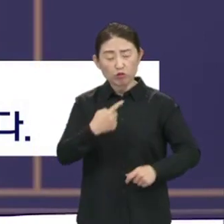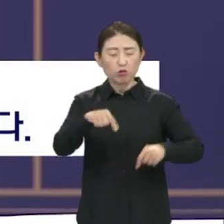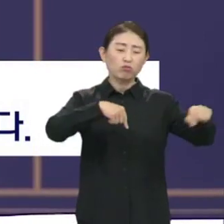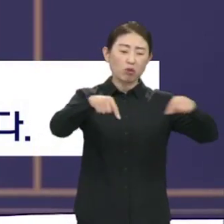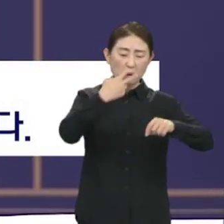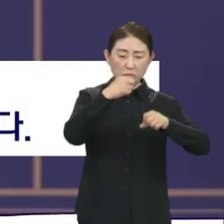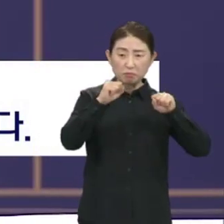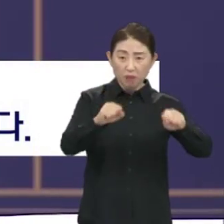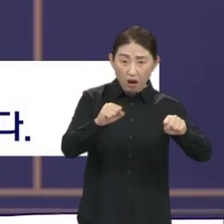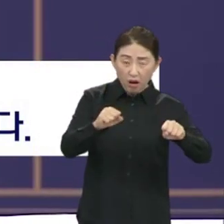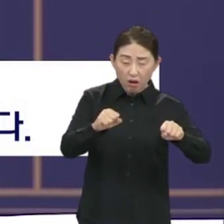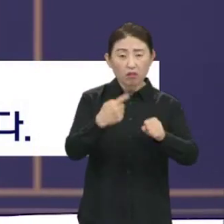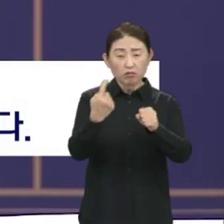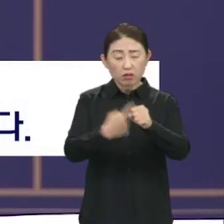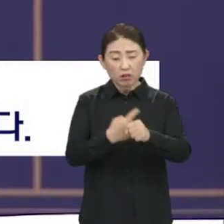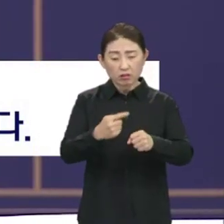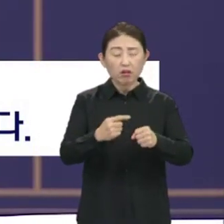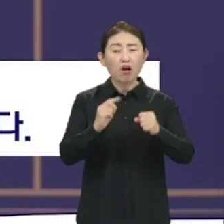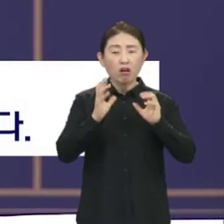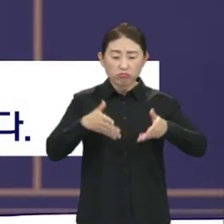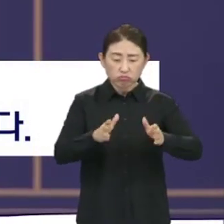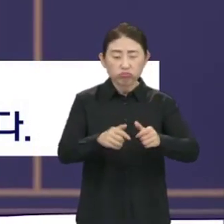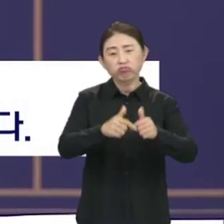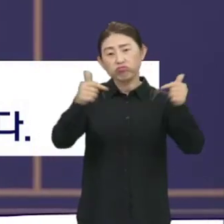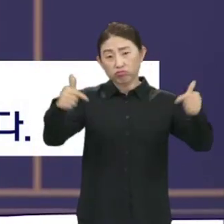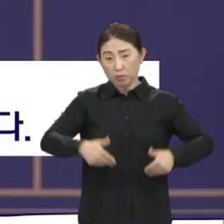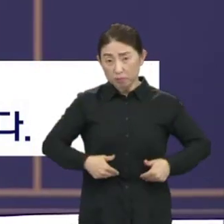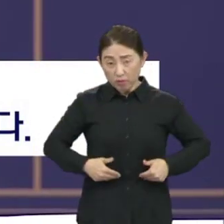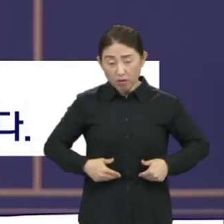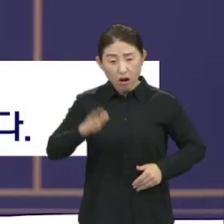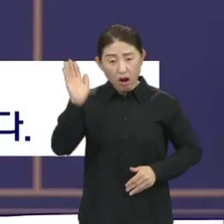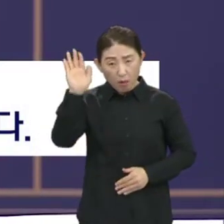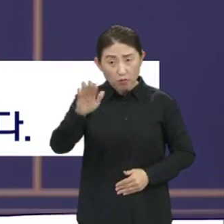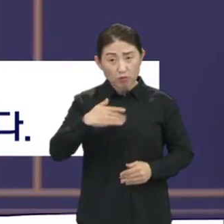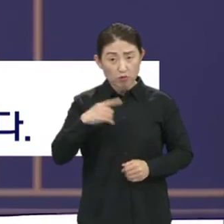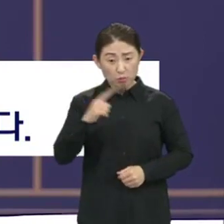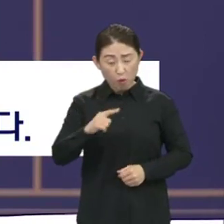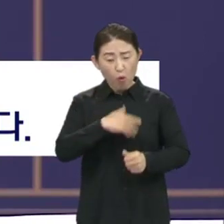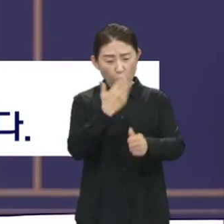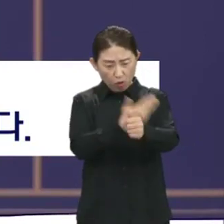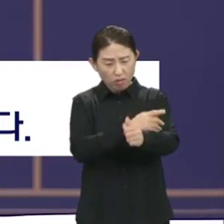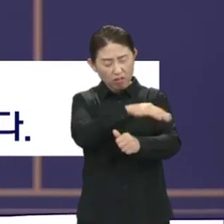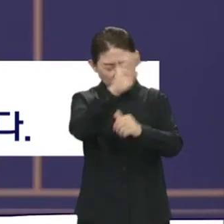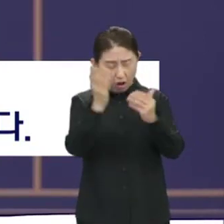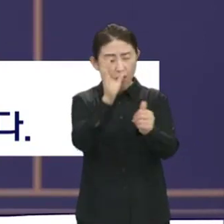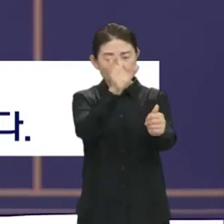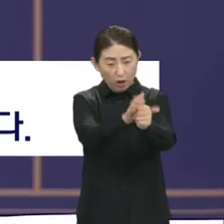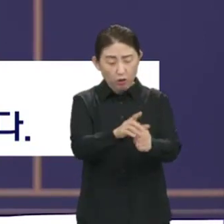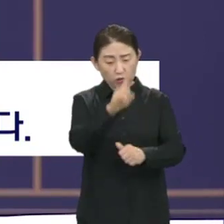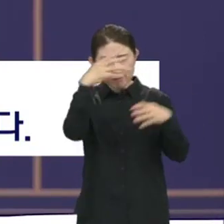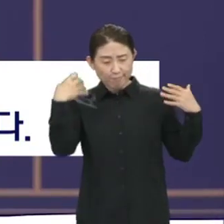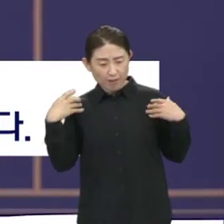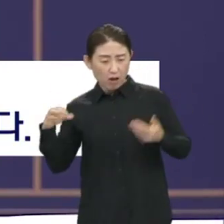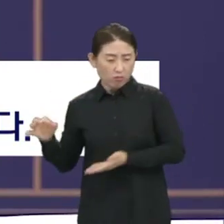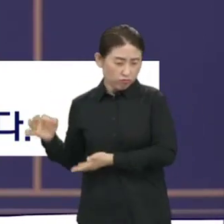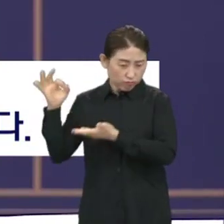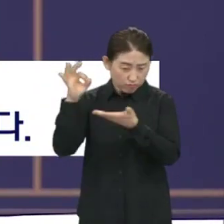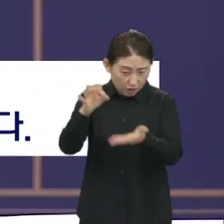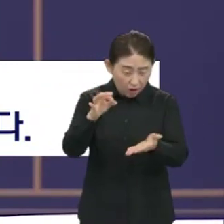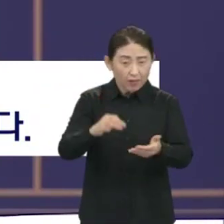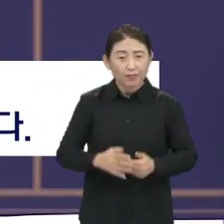저출생 극복의 길임을 명심하고 지방에 대한 과감한 권한 이양과 재정 지원을 적극 추진해